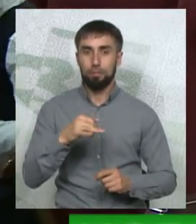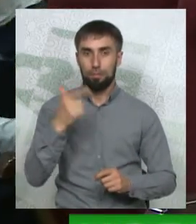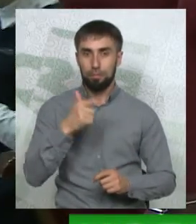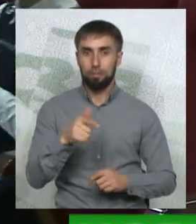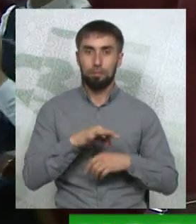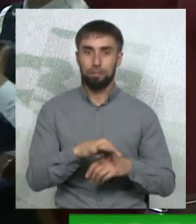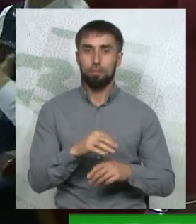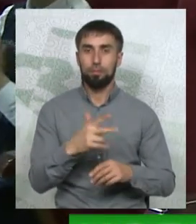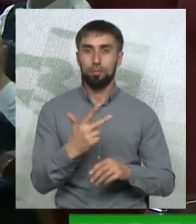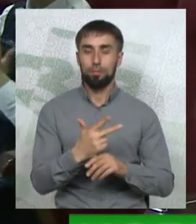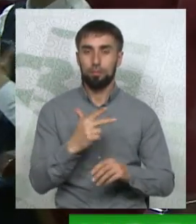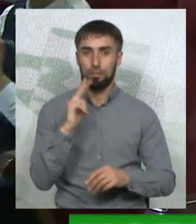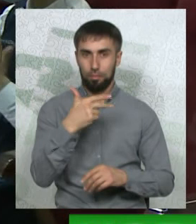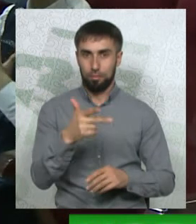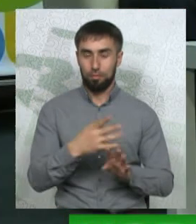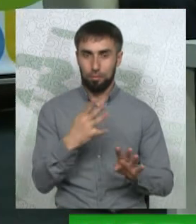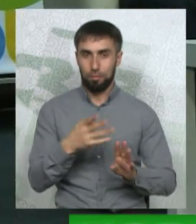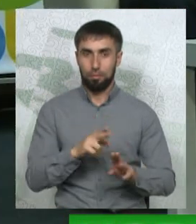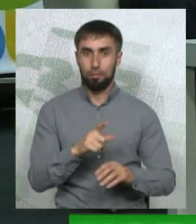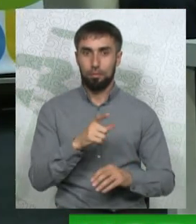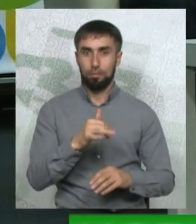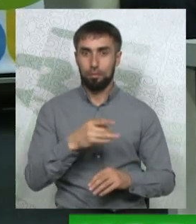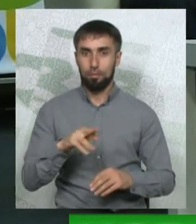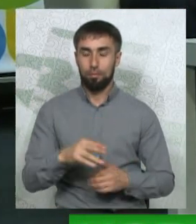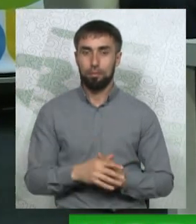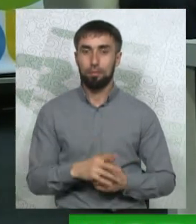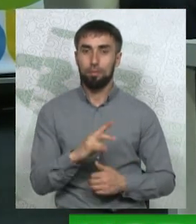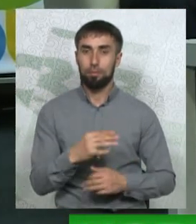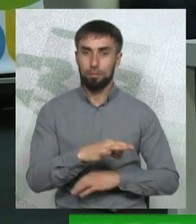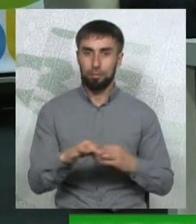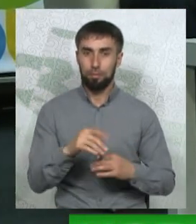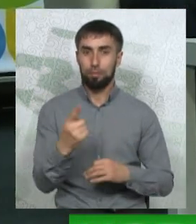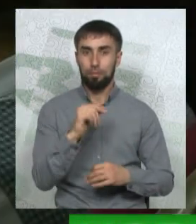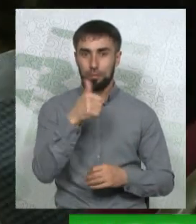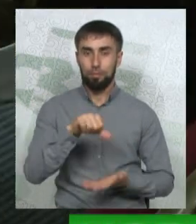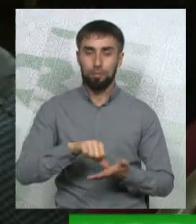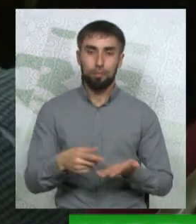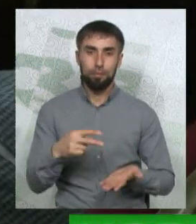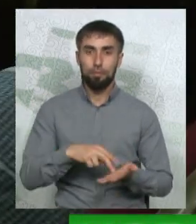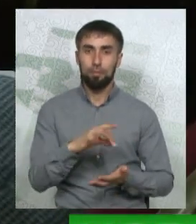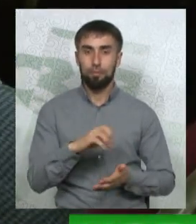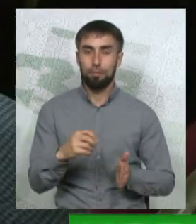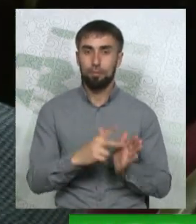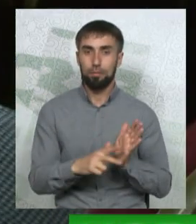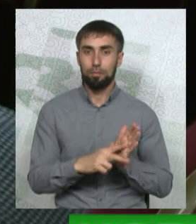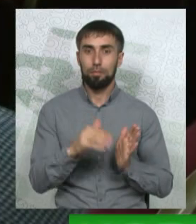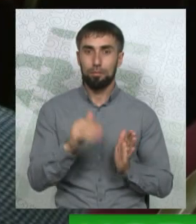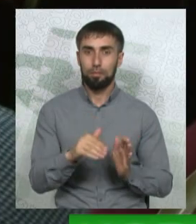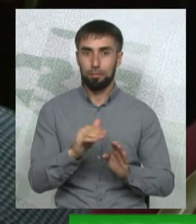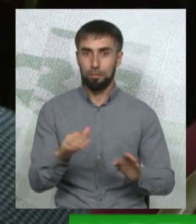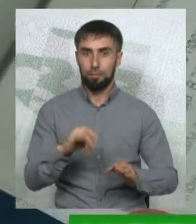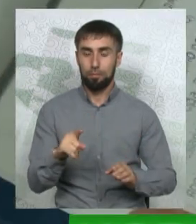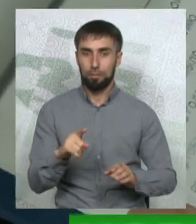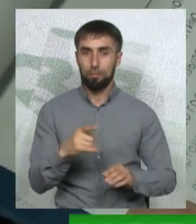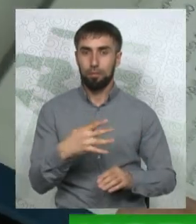проводится третий год подряд в рамках национального проекта экология и уже в первый год его участниками стали более 80 тысяч школьников из